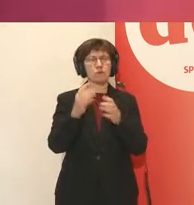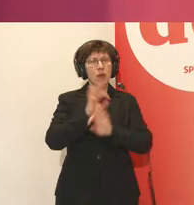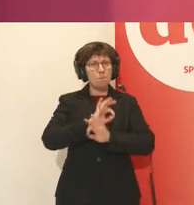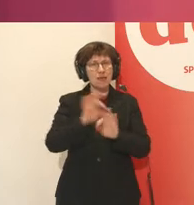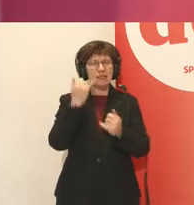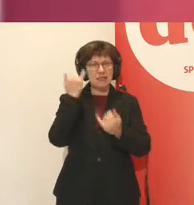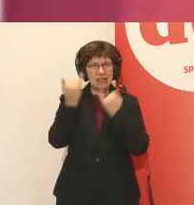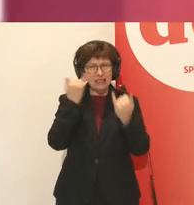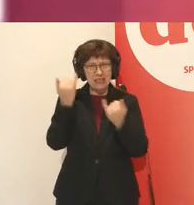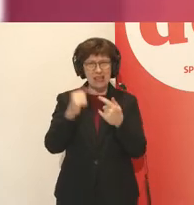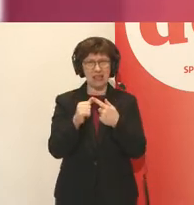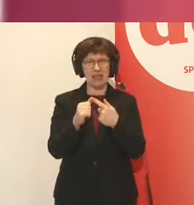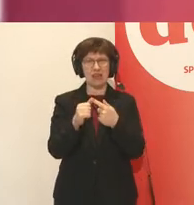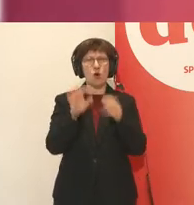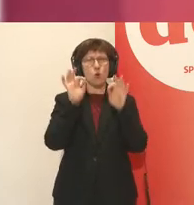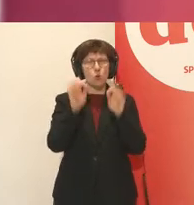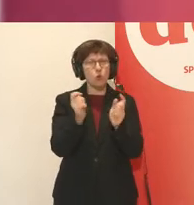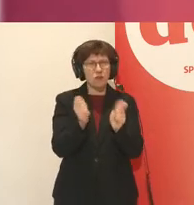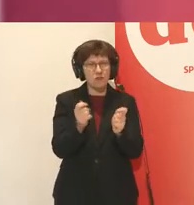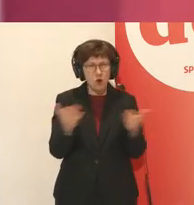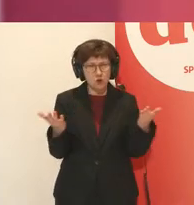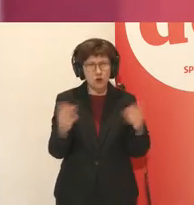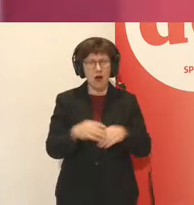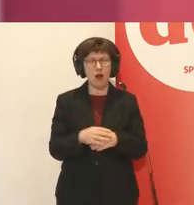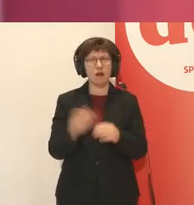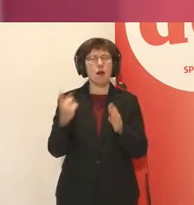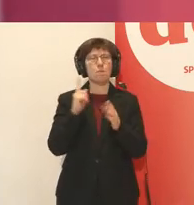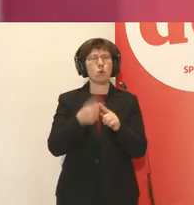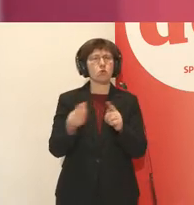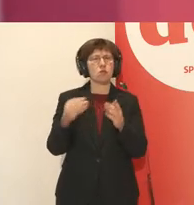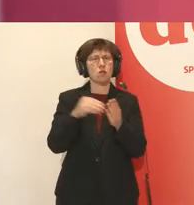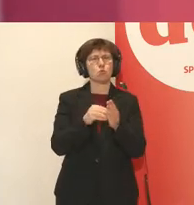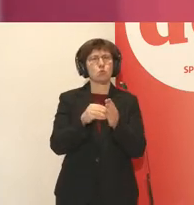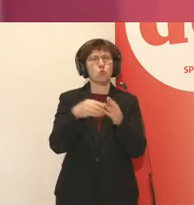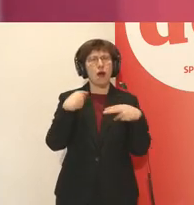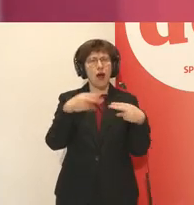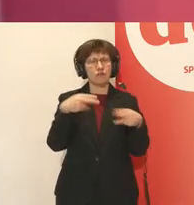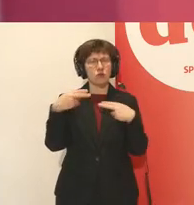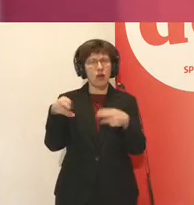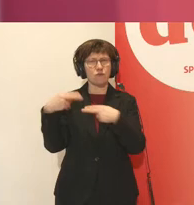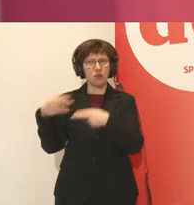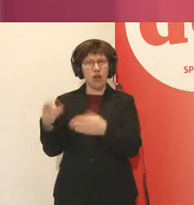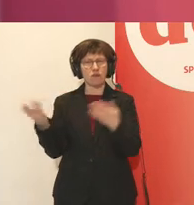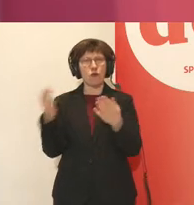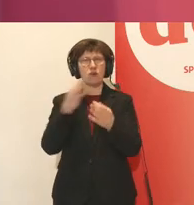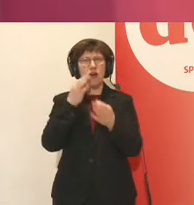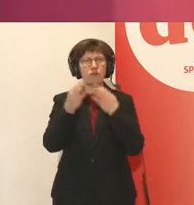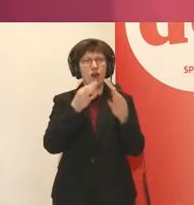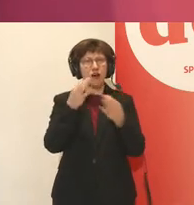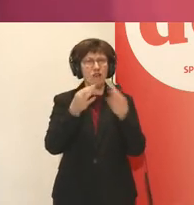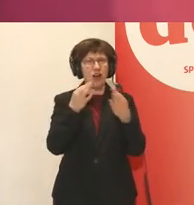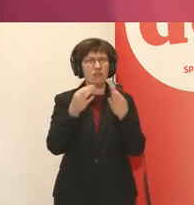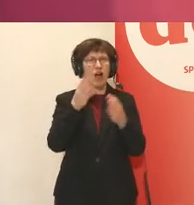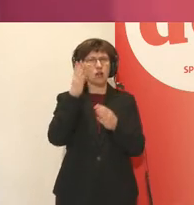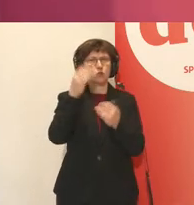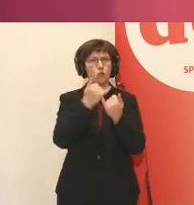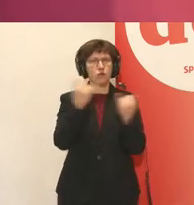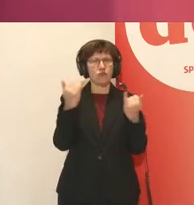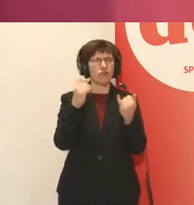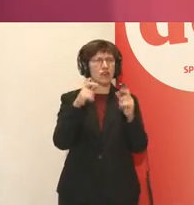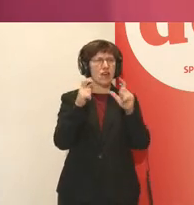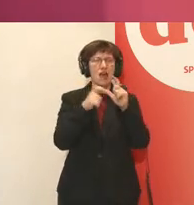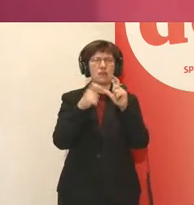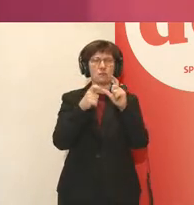besten ideen um gute vorschläge und darum die antworten für die fragen der zukunft zu finden für die